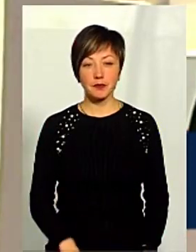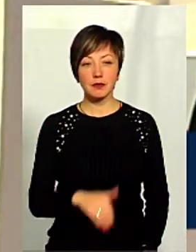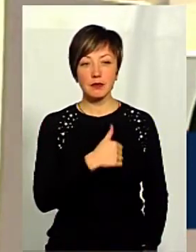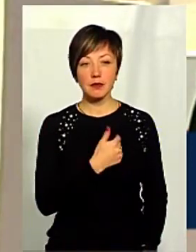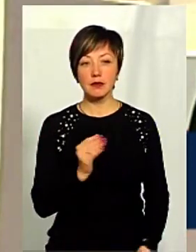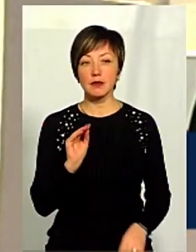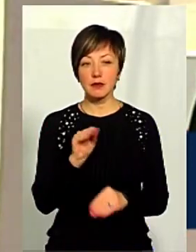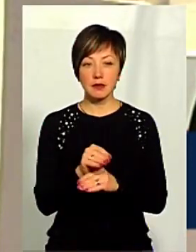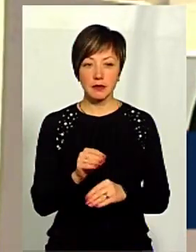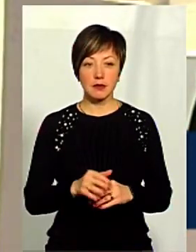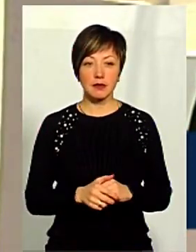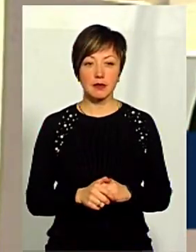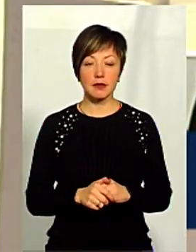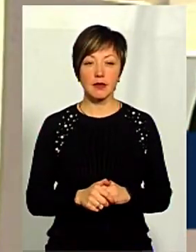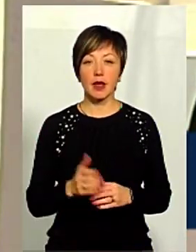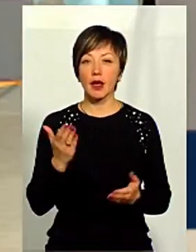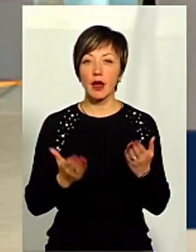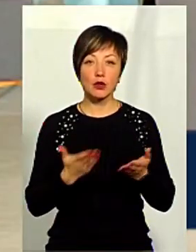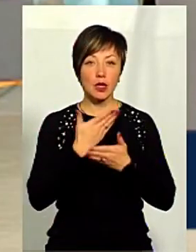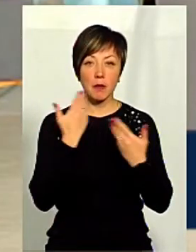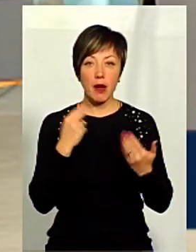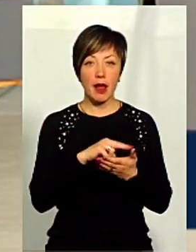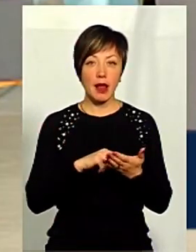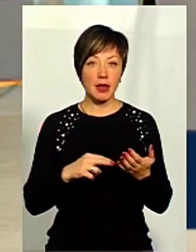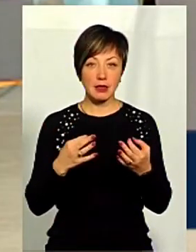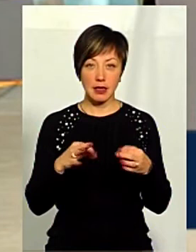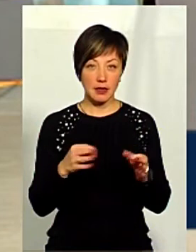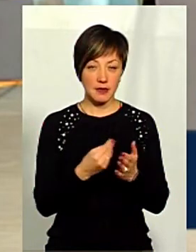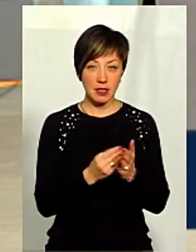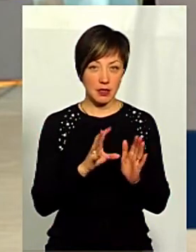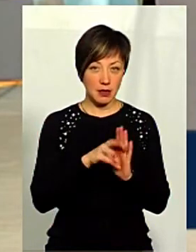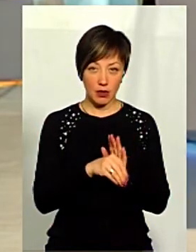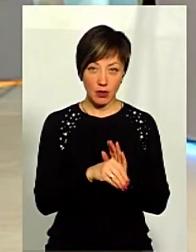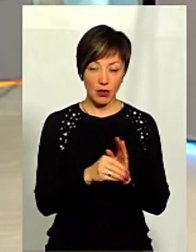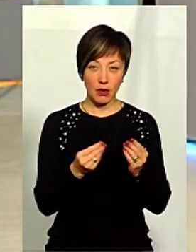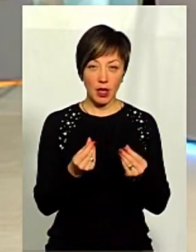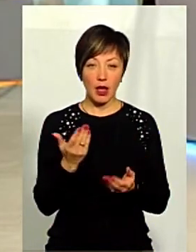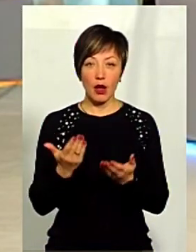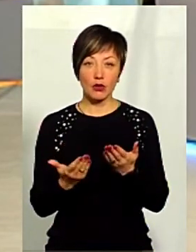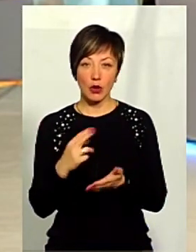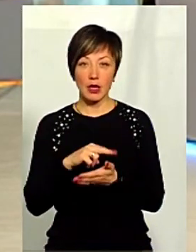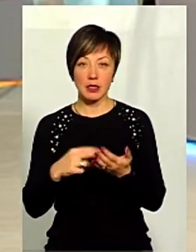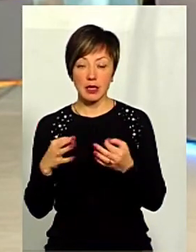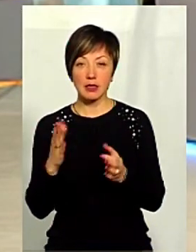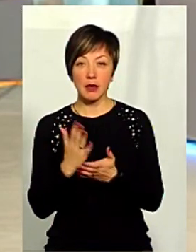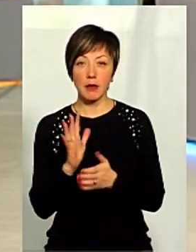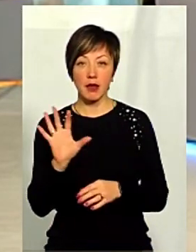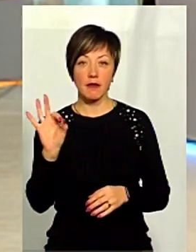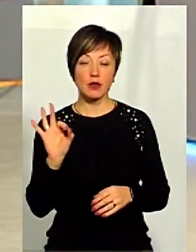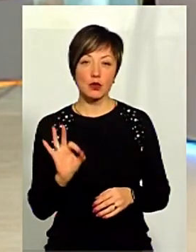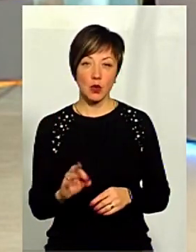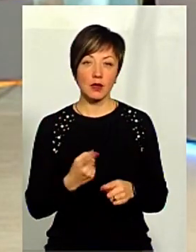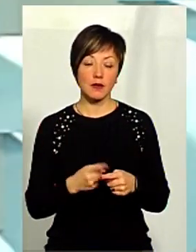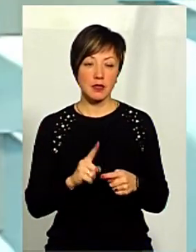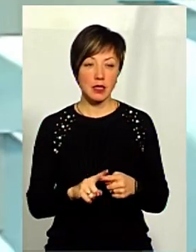хочу, якщо дозволите, тобто якщо немає ліцензії, в ціні немає коштів, якщо є ліцензія, 5%